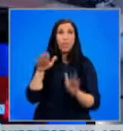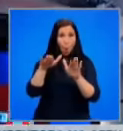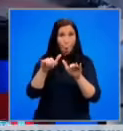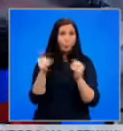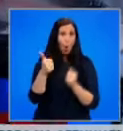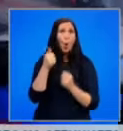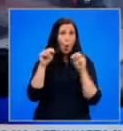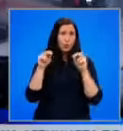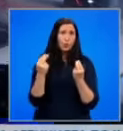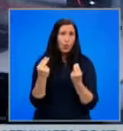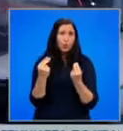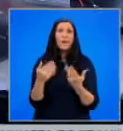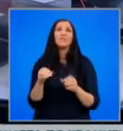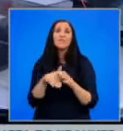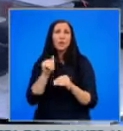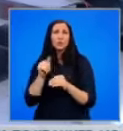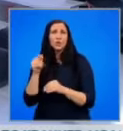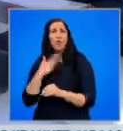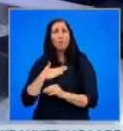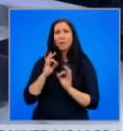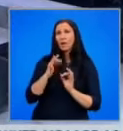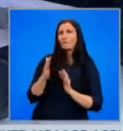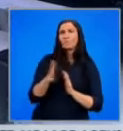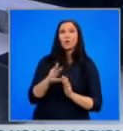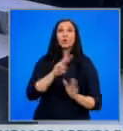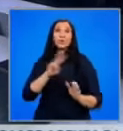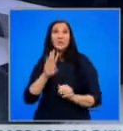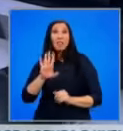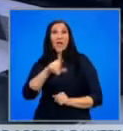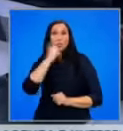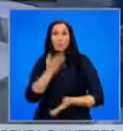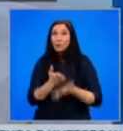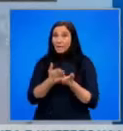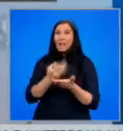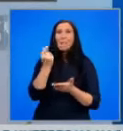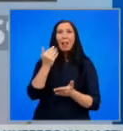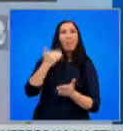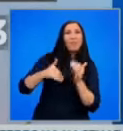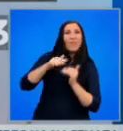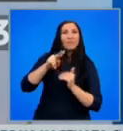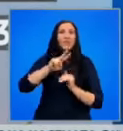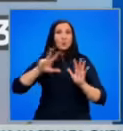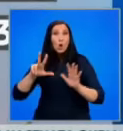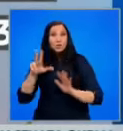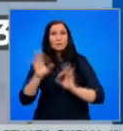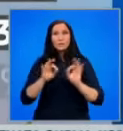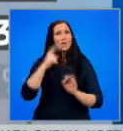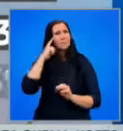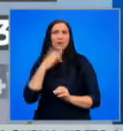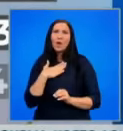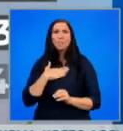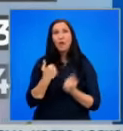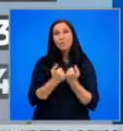напускането на Има такъв народ, 33% го подкрепят, а малко над 28% смятат, че има място за